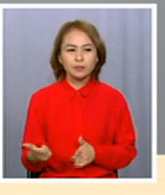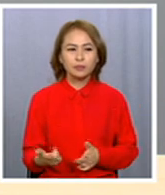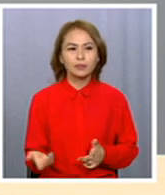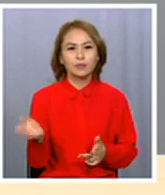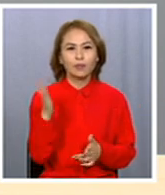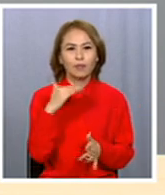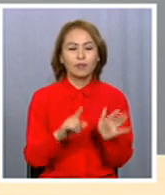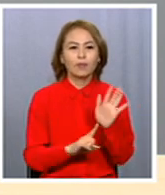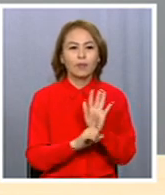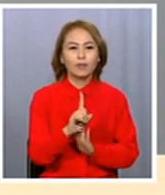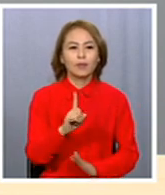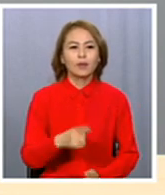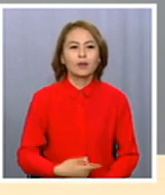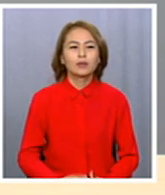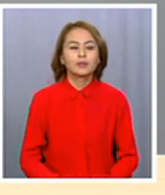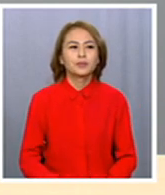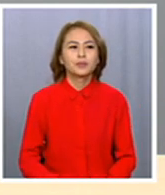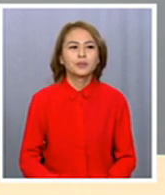Давайте начнем.